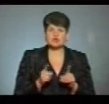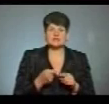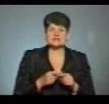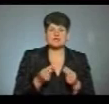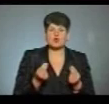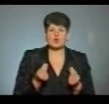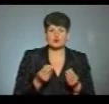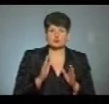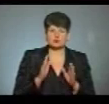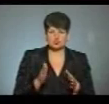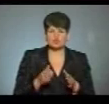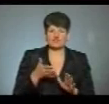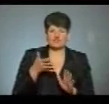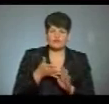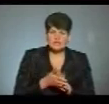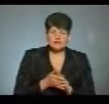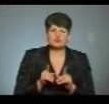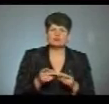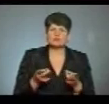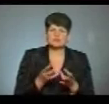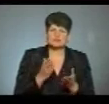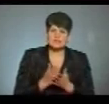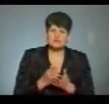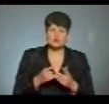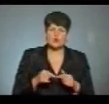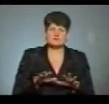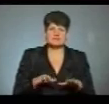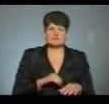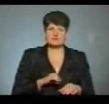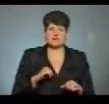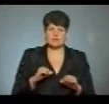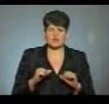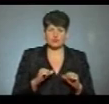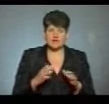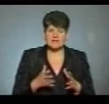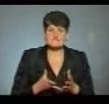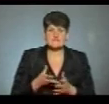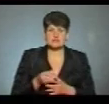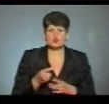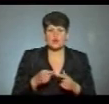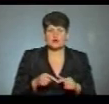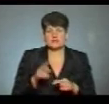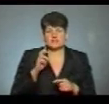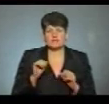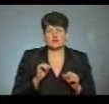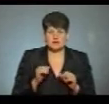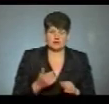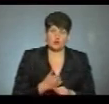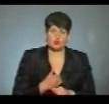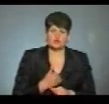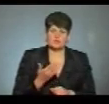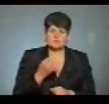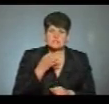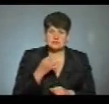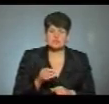гроші будуть витрачені? Чому така необхідність, що органи місцевого самоврядування фінансує органи державної влади? Я хочу сказати,